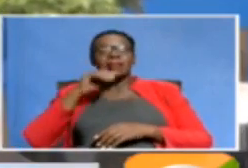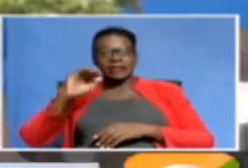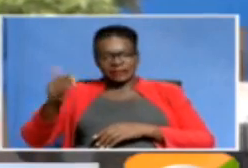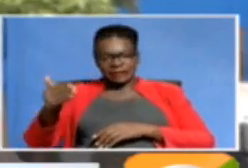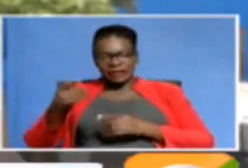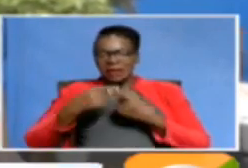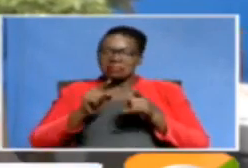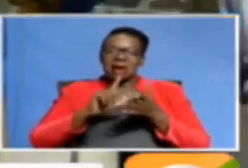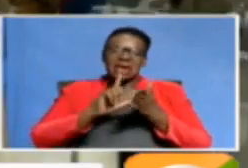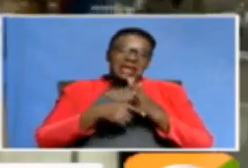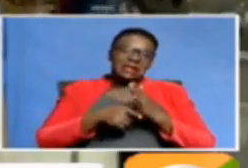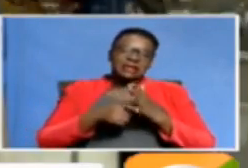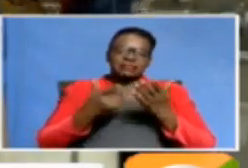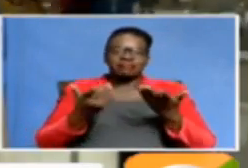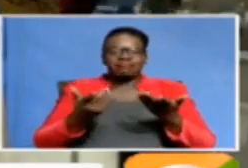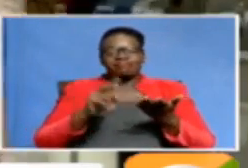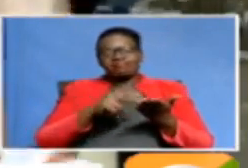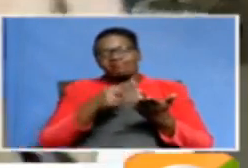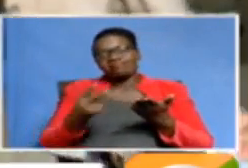Lakini tukaathirika.